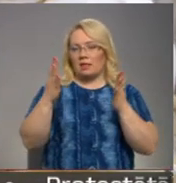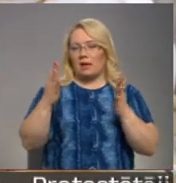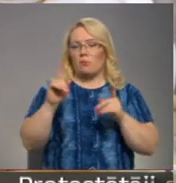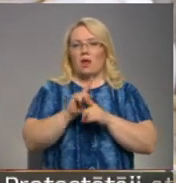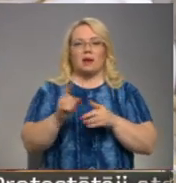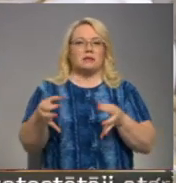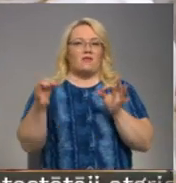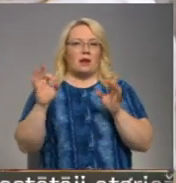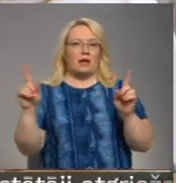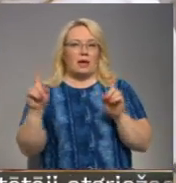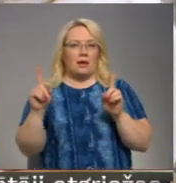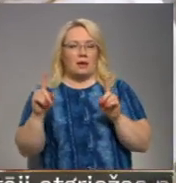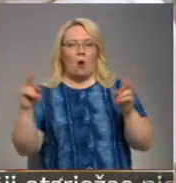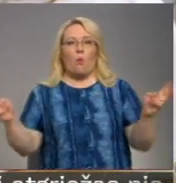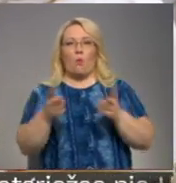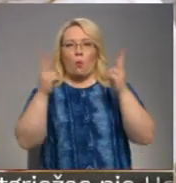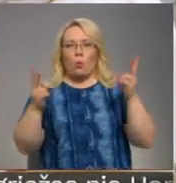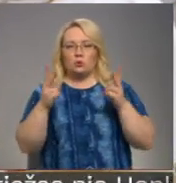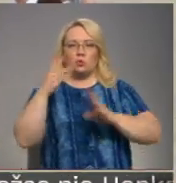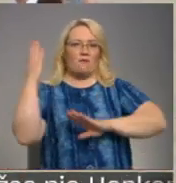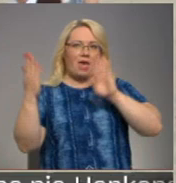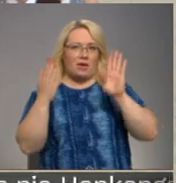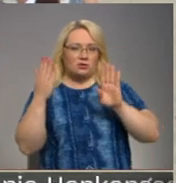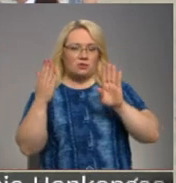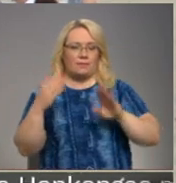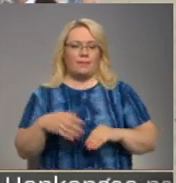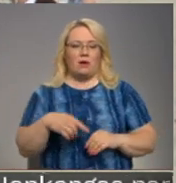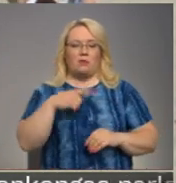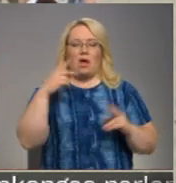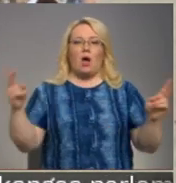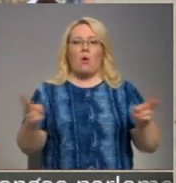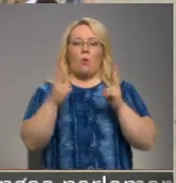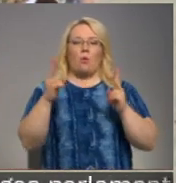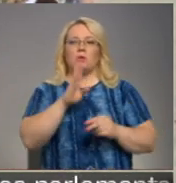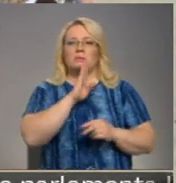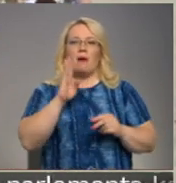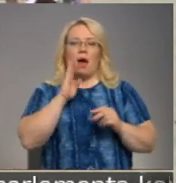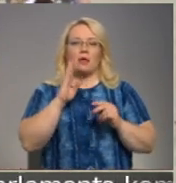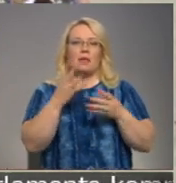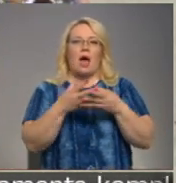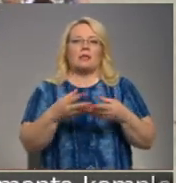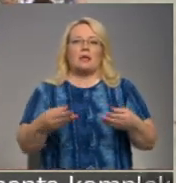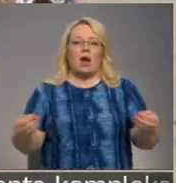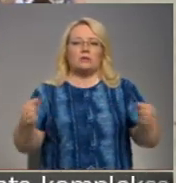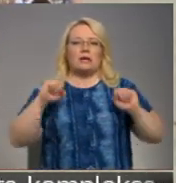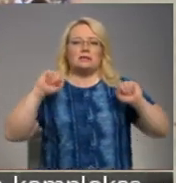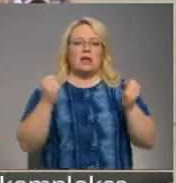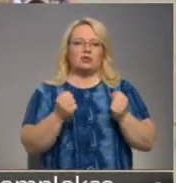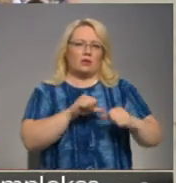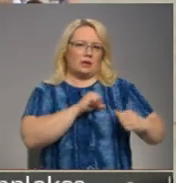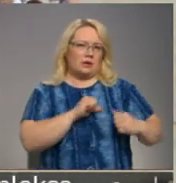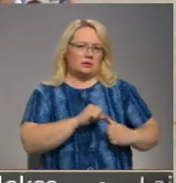Nemazāk svarīga loma dot arī ugunī un vējam. Uguns māte atkausē sasalušas sirdis,